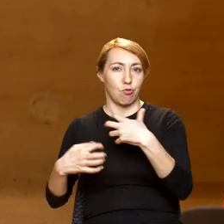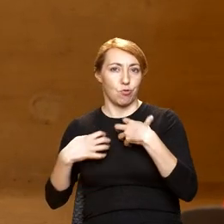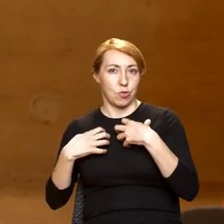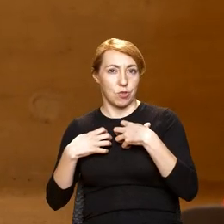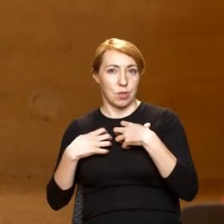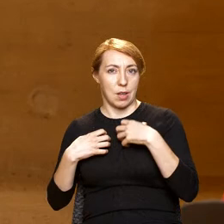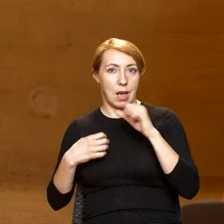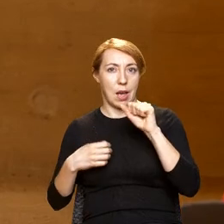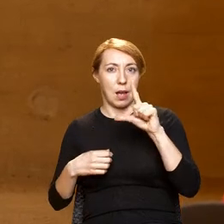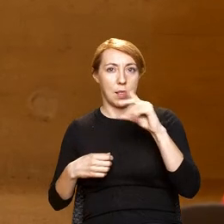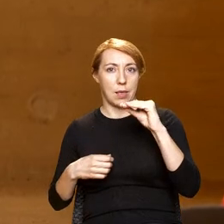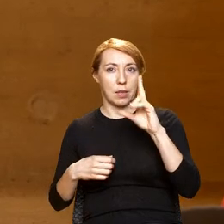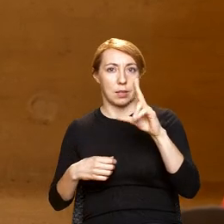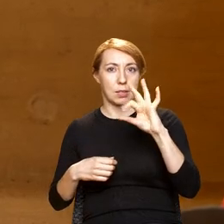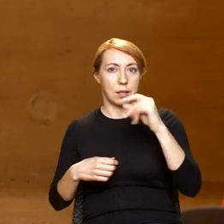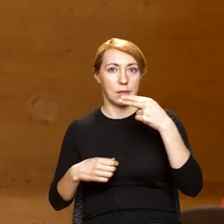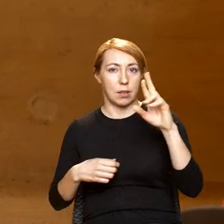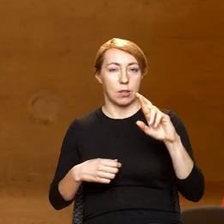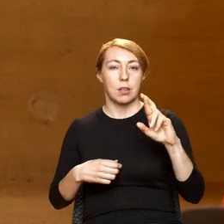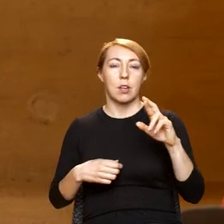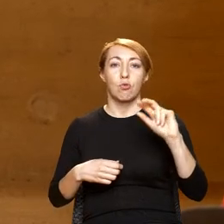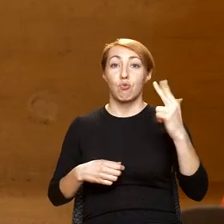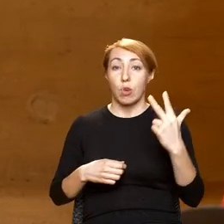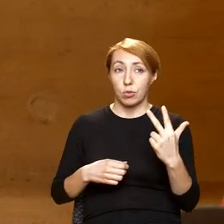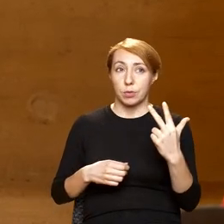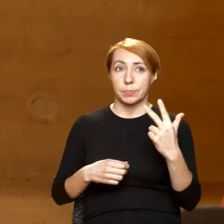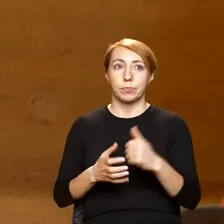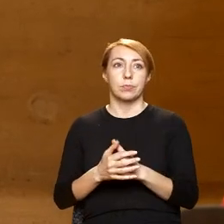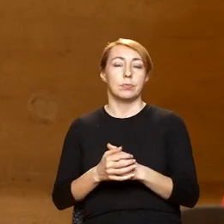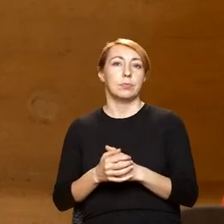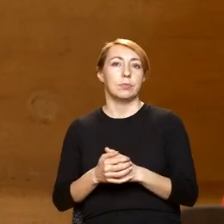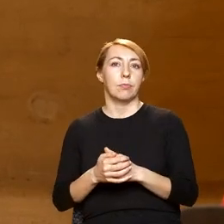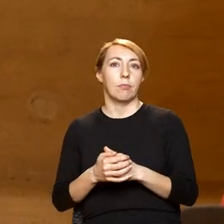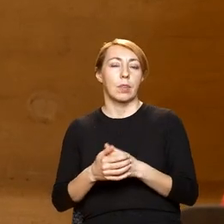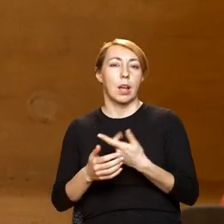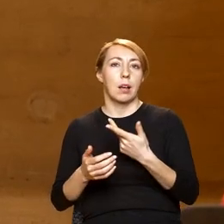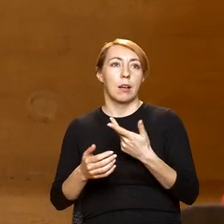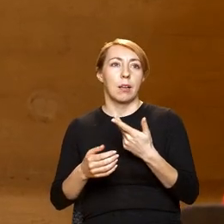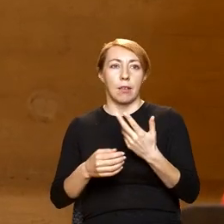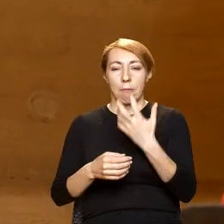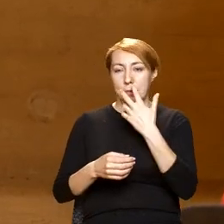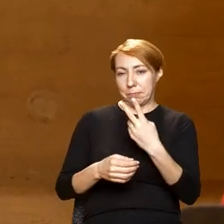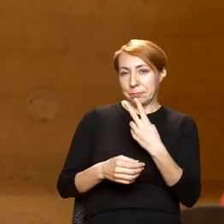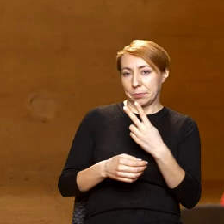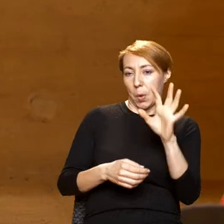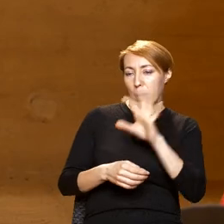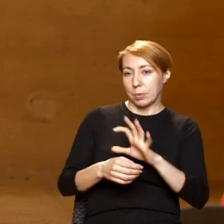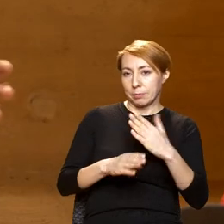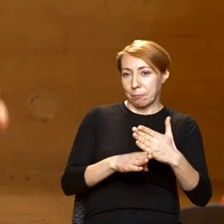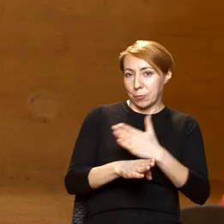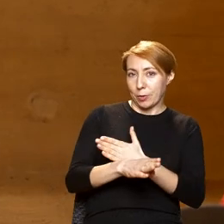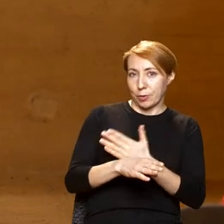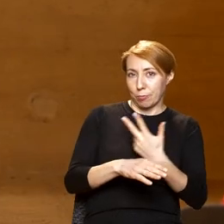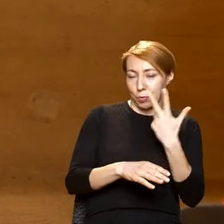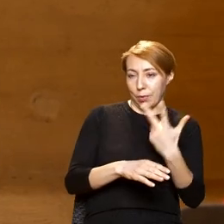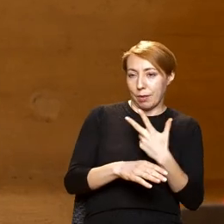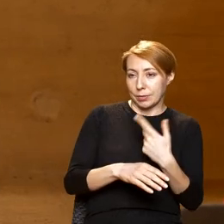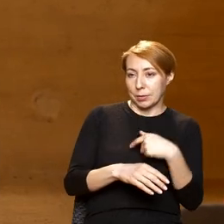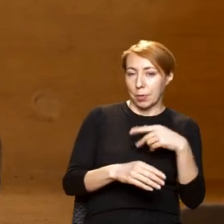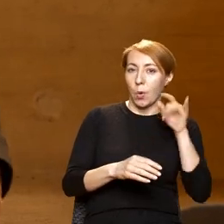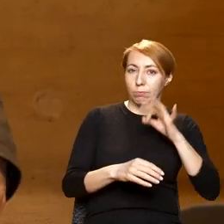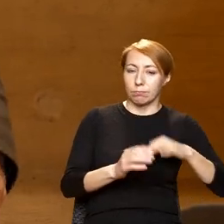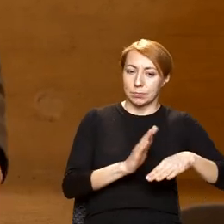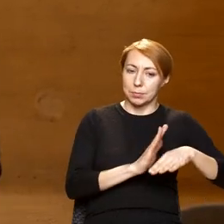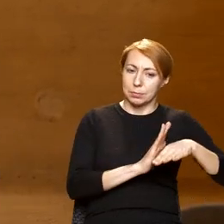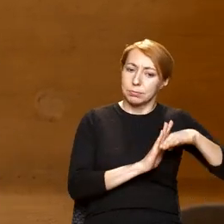Aleksandra III. Także właściwie oglądamy parę lat przed, jak on dojrzewa i właściwie w tym dzienniku, tak jak ja go czytałem, może nie